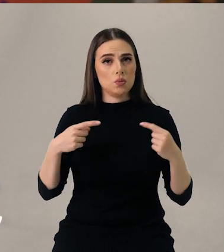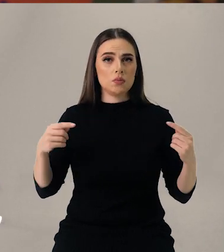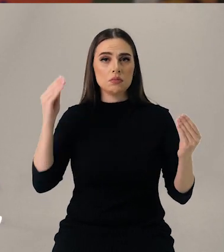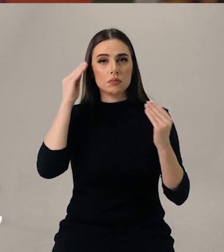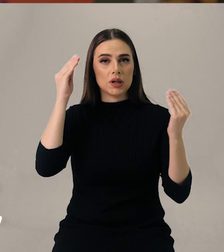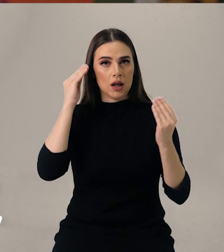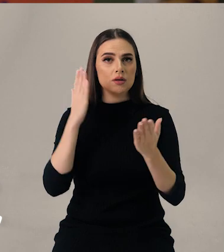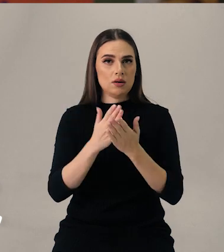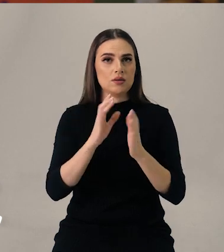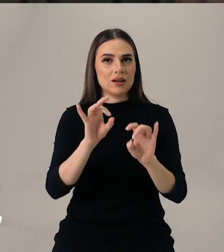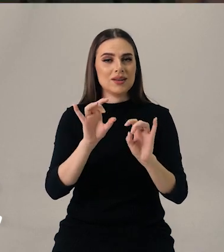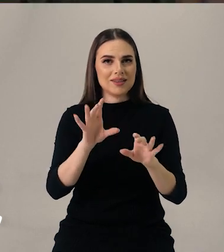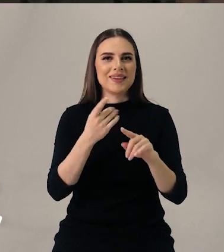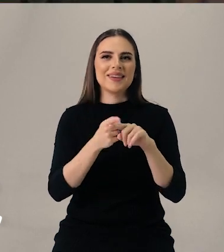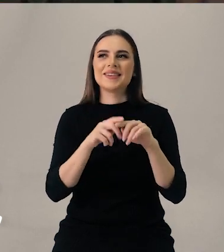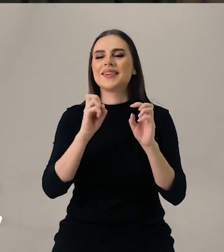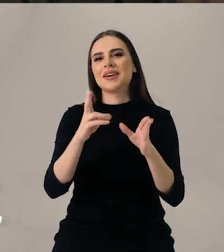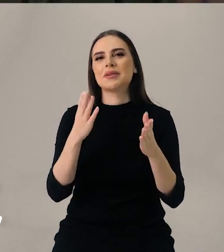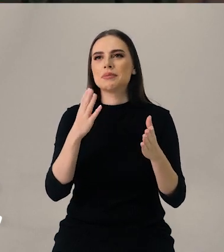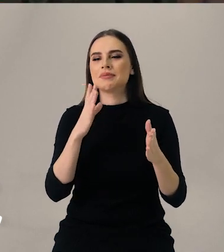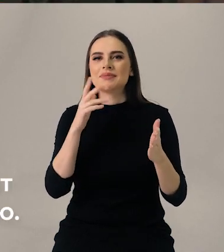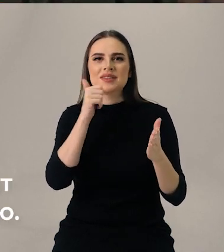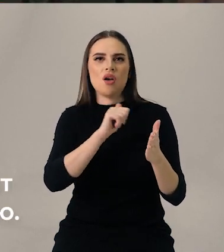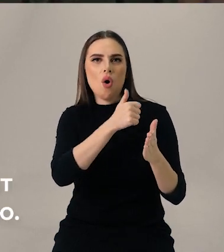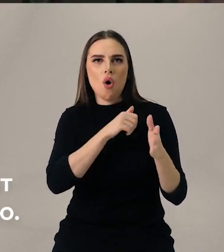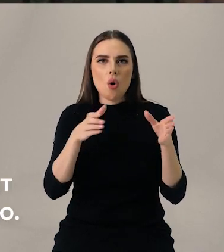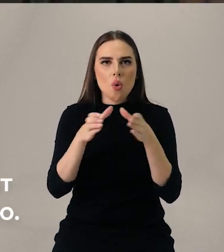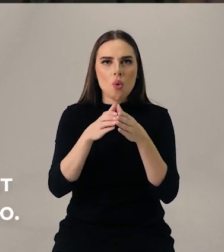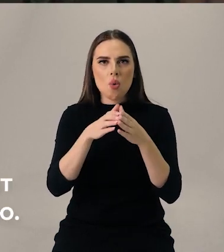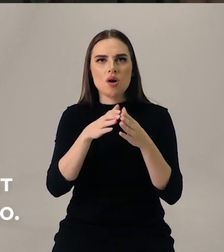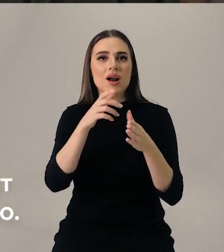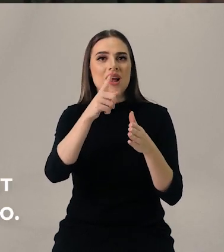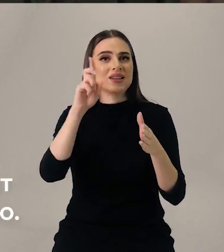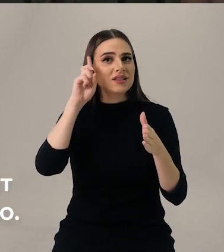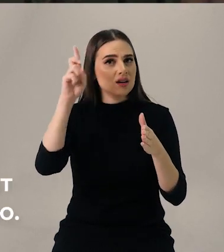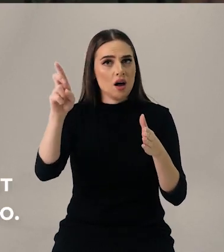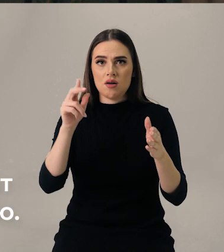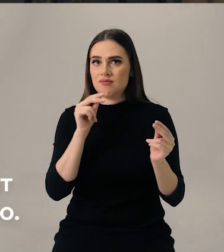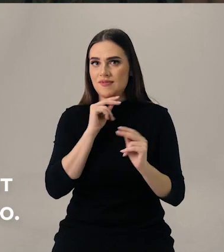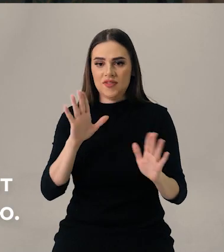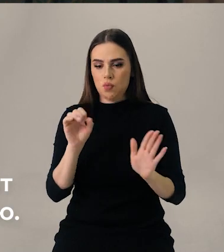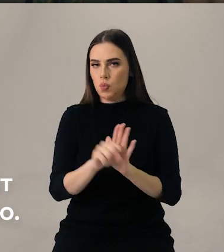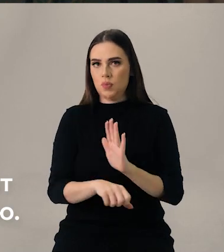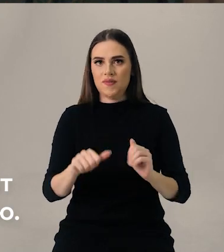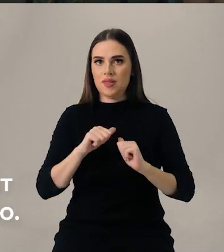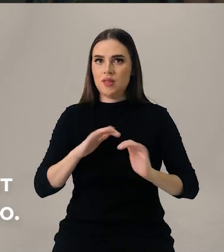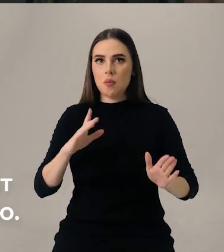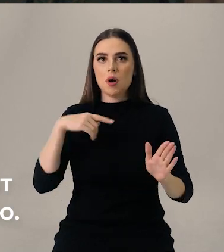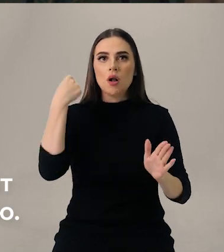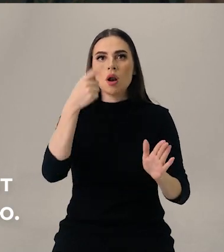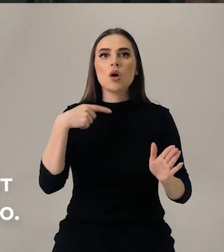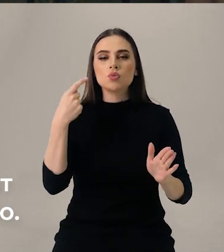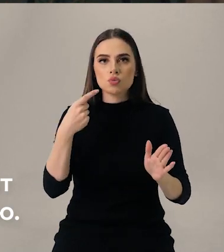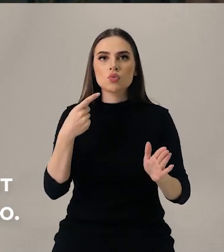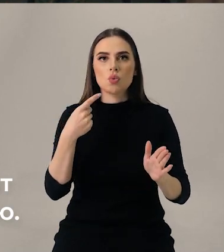трактовка сюжета картины, своего рода маленькая теория заговора, по которой царь Иван Грозный ни в чем не виноват, и лицо царя выражает